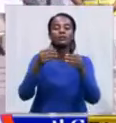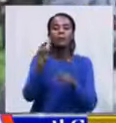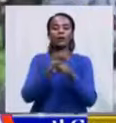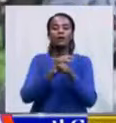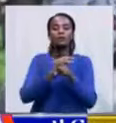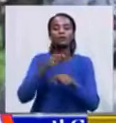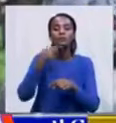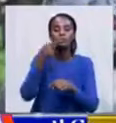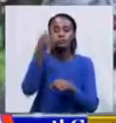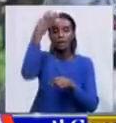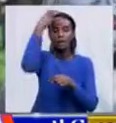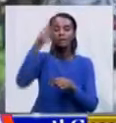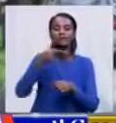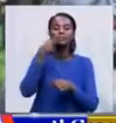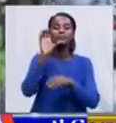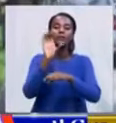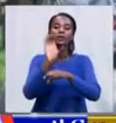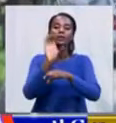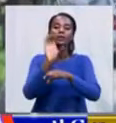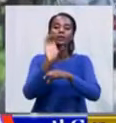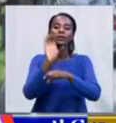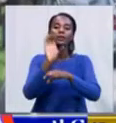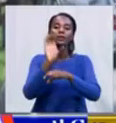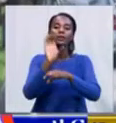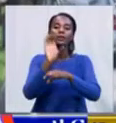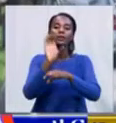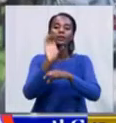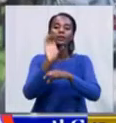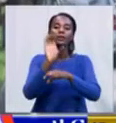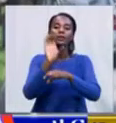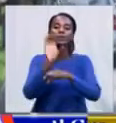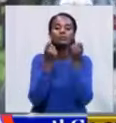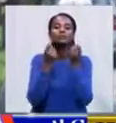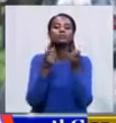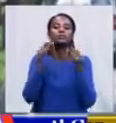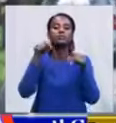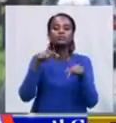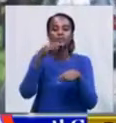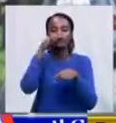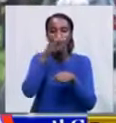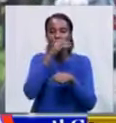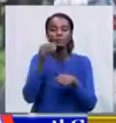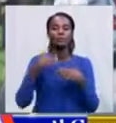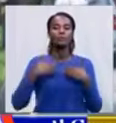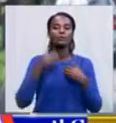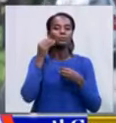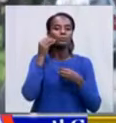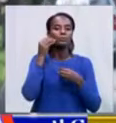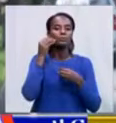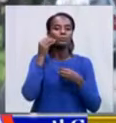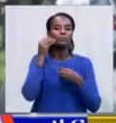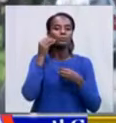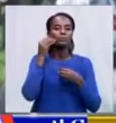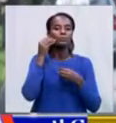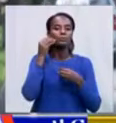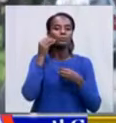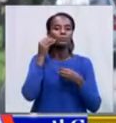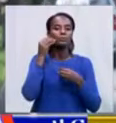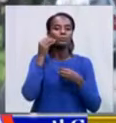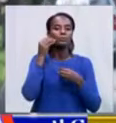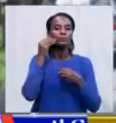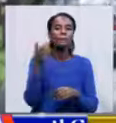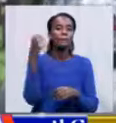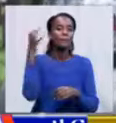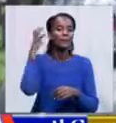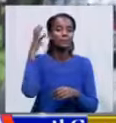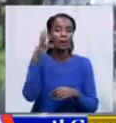የሚለውን መንግስት የሚለውን ቤተክርስቲያን መሪዎች የሚሉትን ኢቭን ዛሬ ህጻናትና ወጣቶች ወጥቶ ቤት ለቤት ሲቀሰቅሱ የሚሉትን